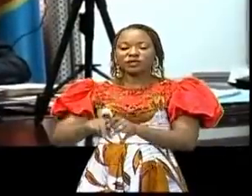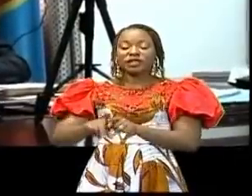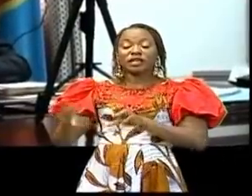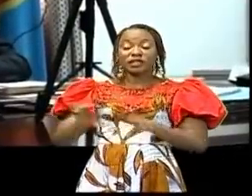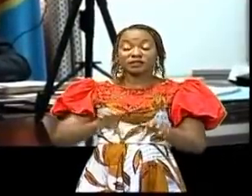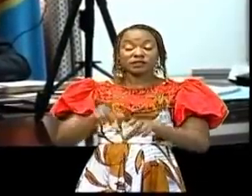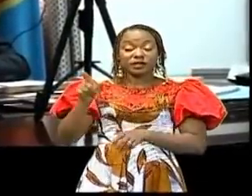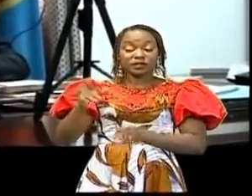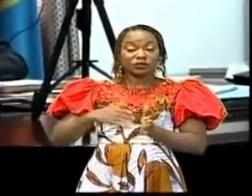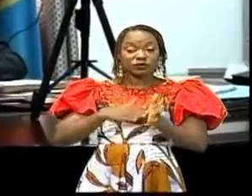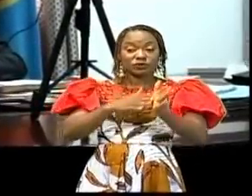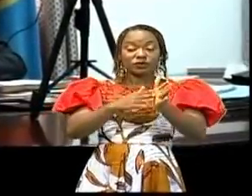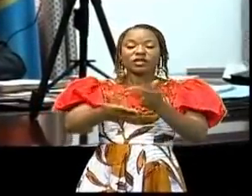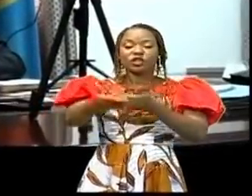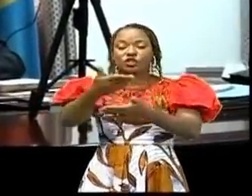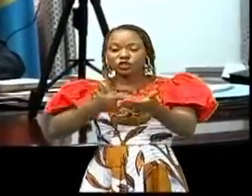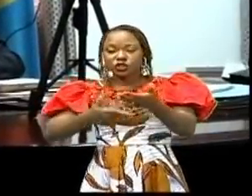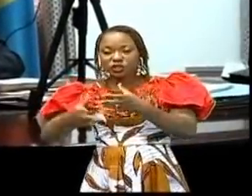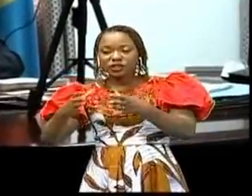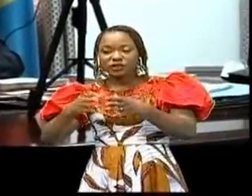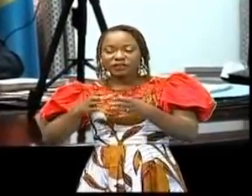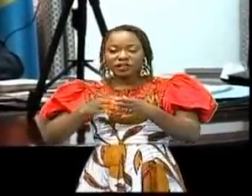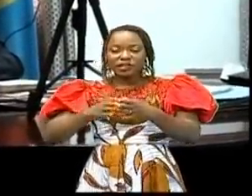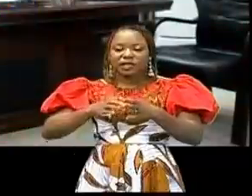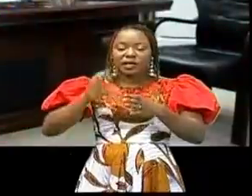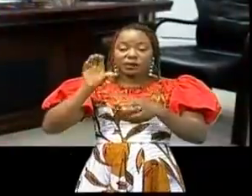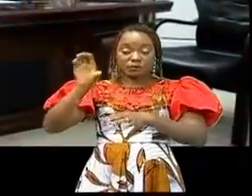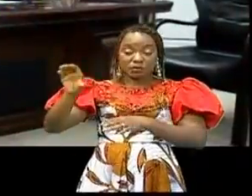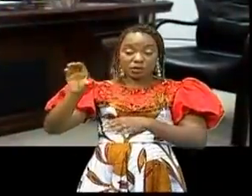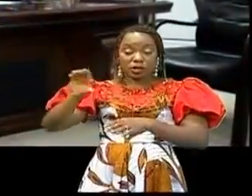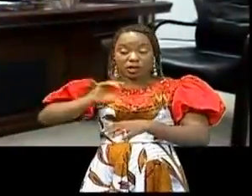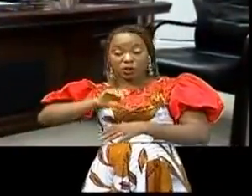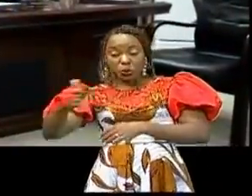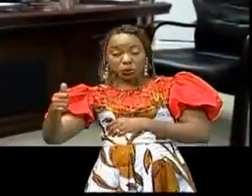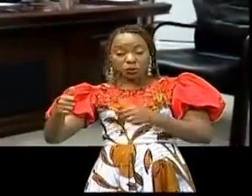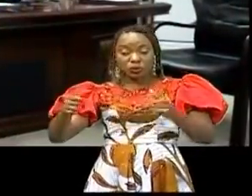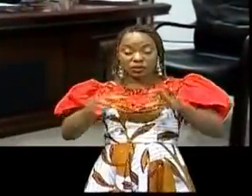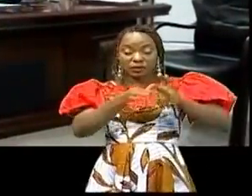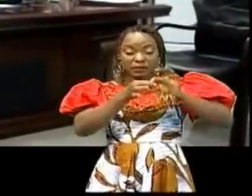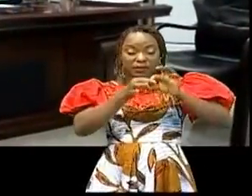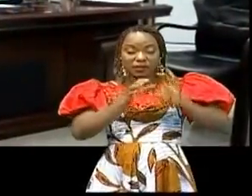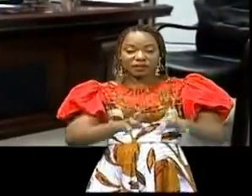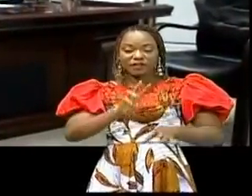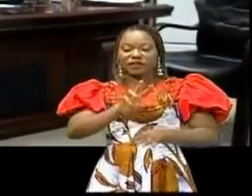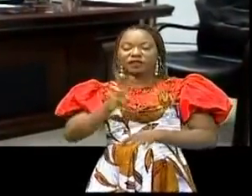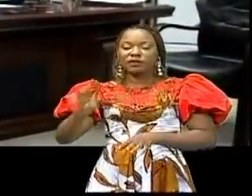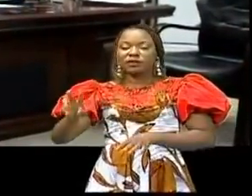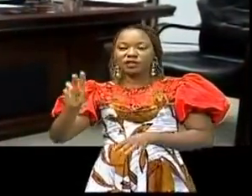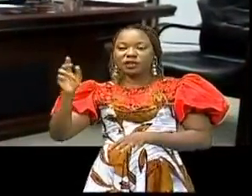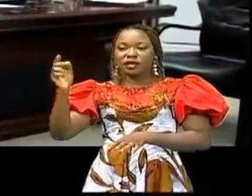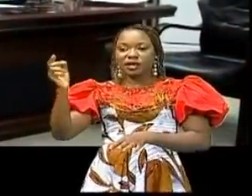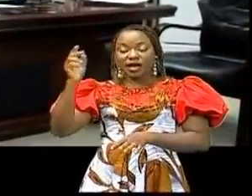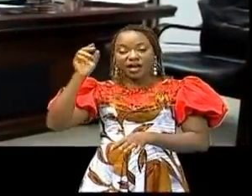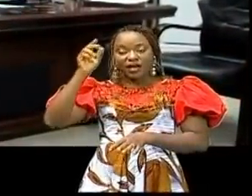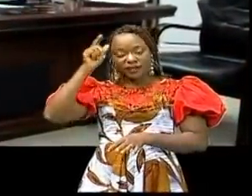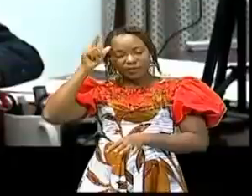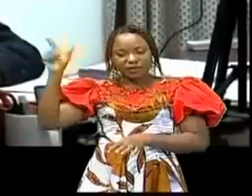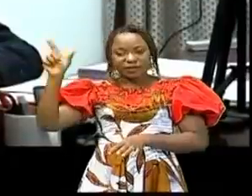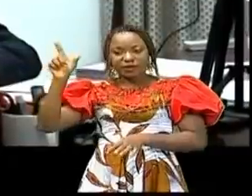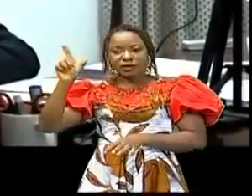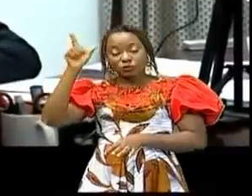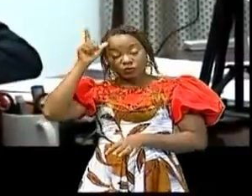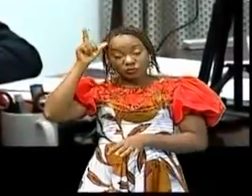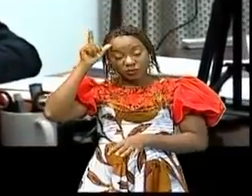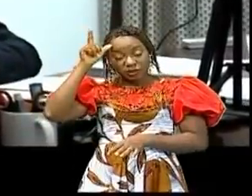Cette activité sera suivie d'échanges avec Afrixim Bank et d'autres partenaires le 22 avril 2022 au Pullman de Lubumbashi sur le fonds